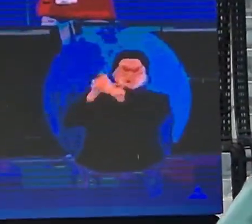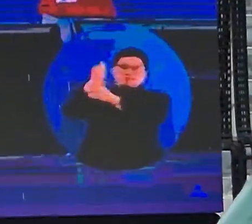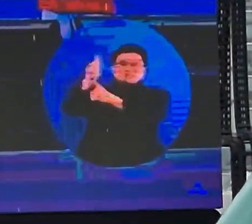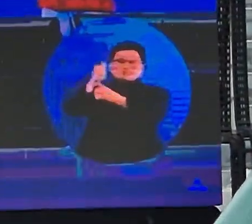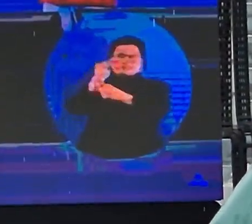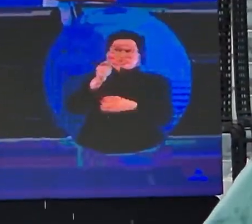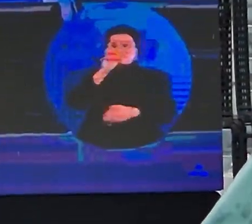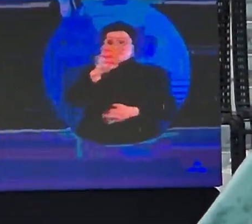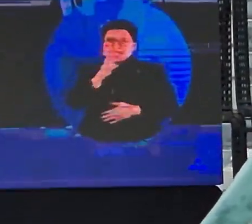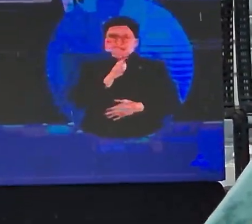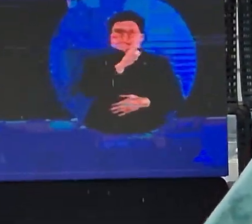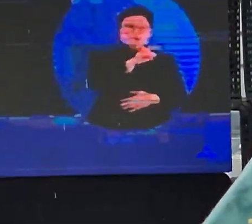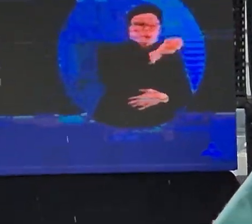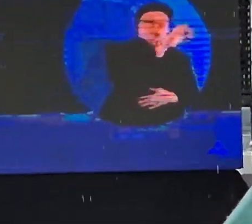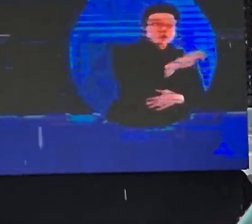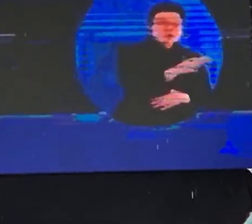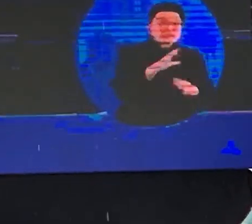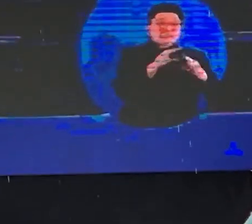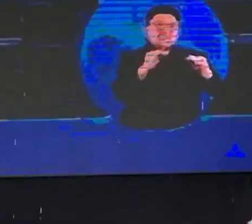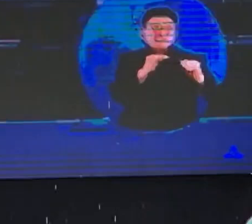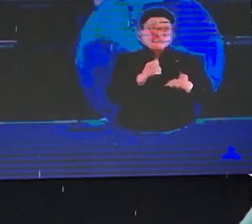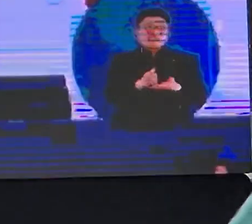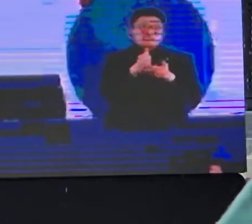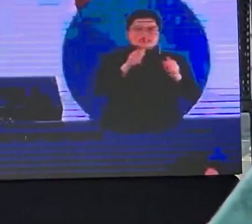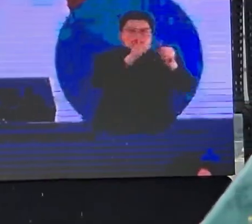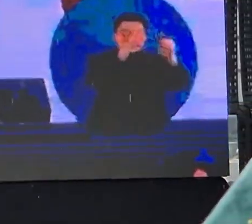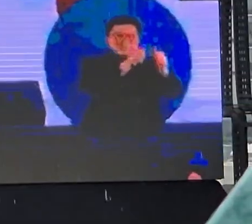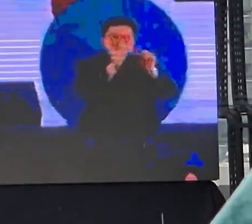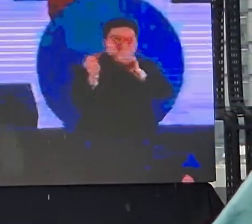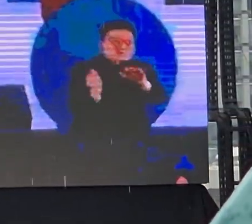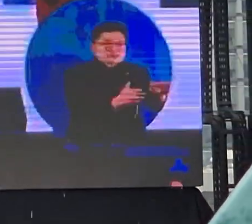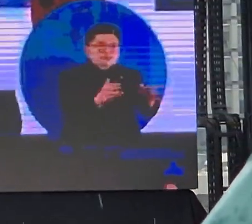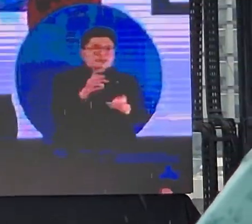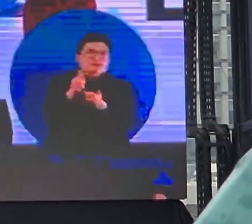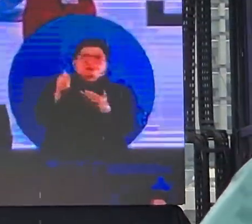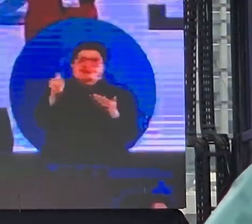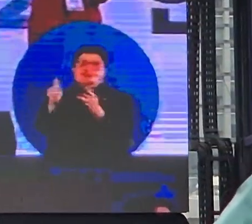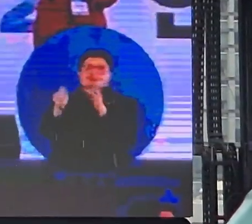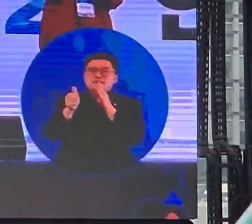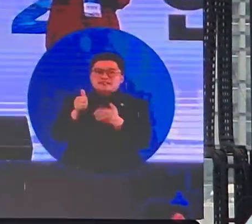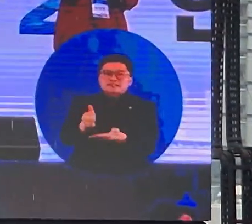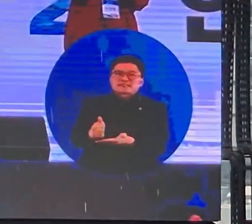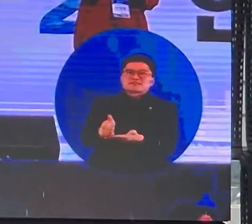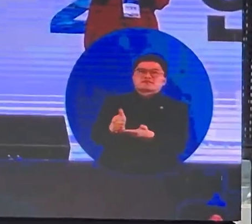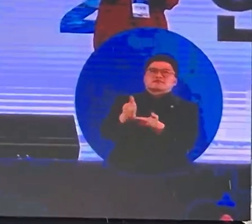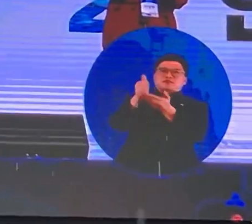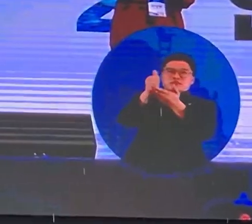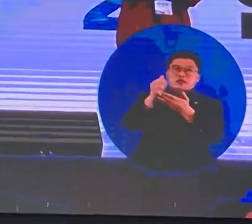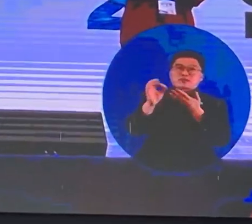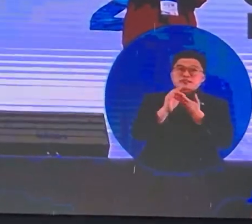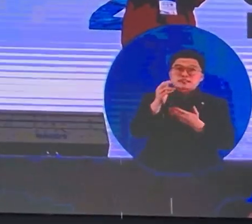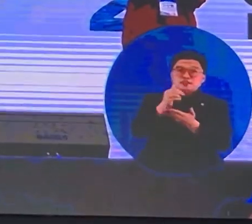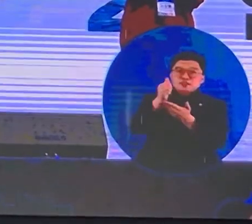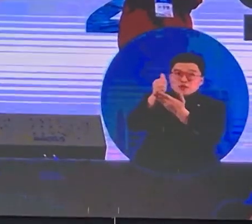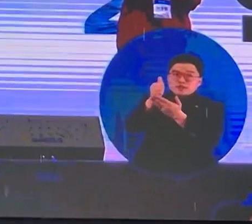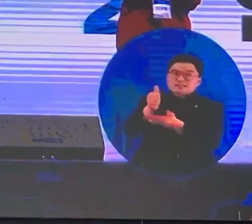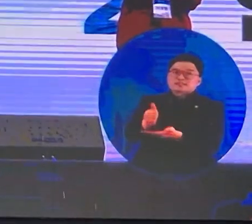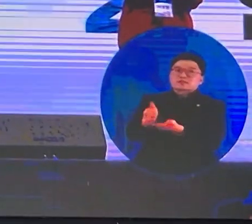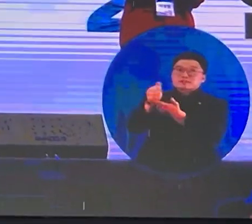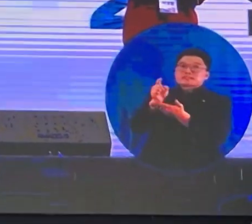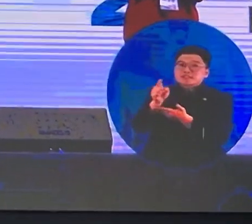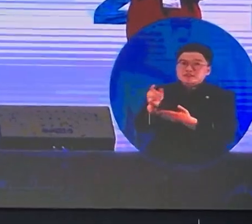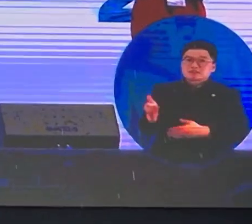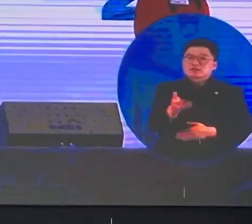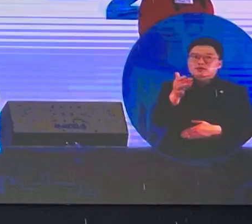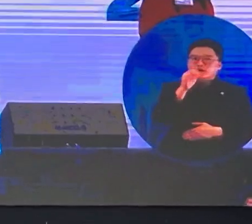저쪽과 애굽에서 섬기던 신들을 치워버리고 여호와만 섬기라. 만일 여호와를 섬기는 것이